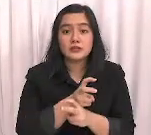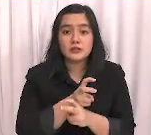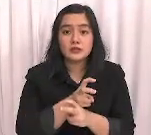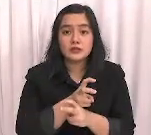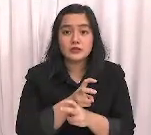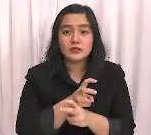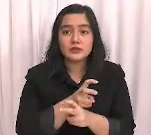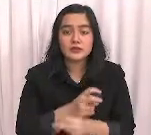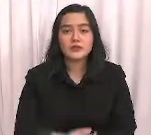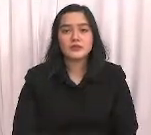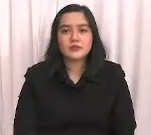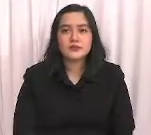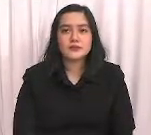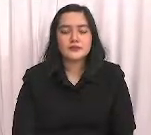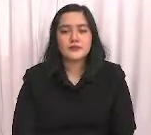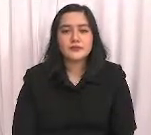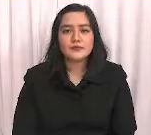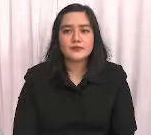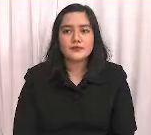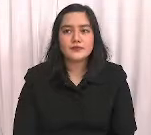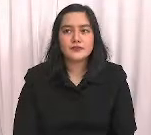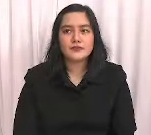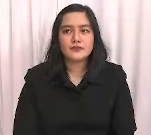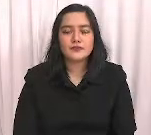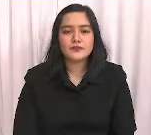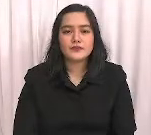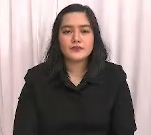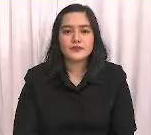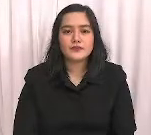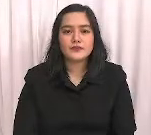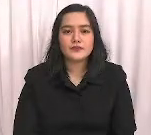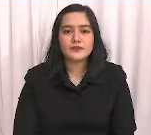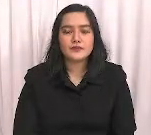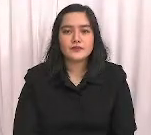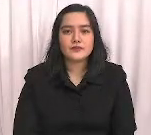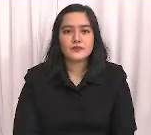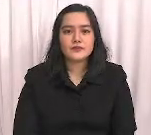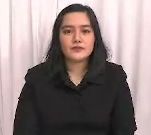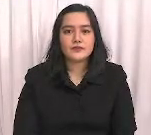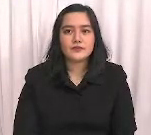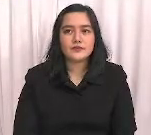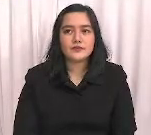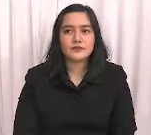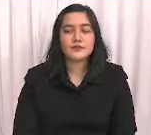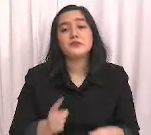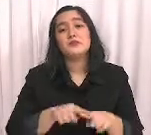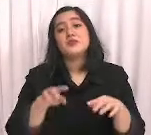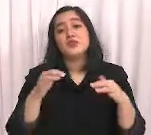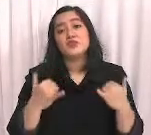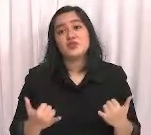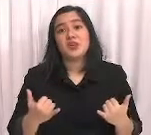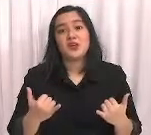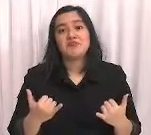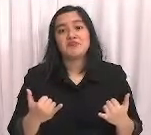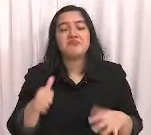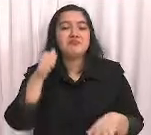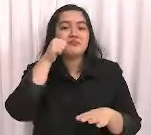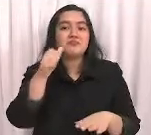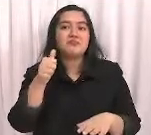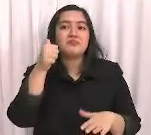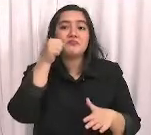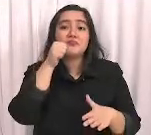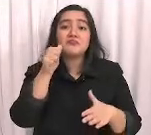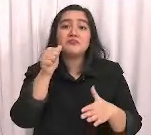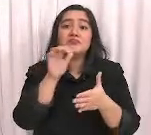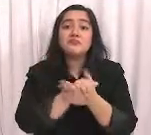lalaki, yung babae, hindi niya tinataya yung kanyang sarili para sa kanyang asawa. Hindi niya tinataya yung kanyang buhay